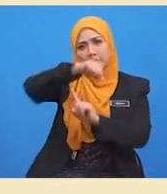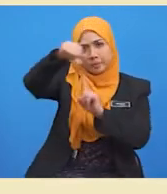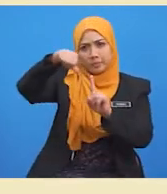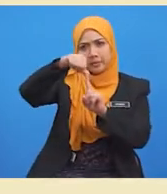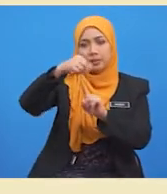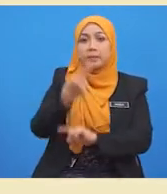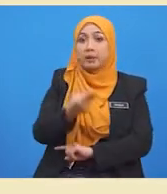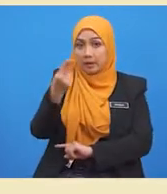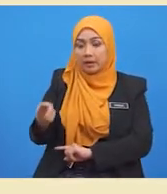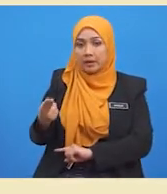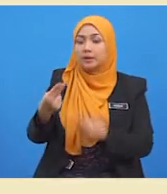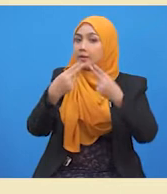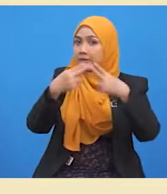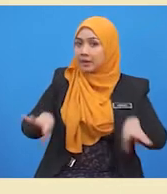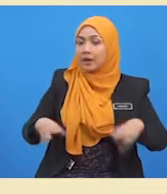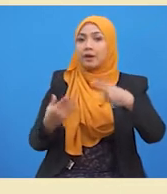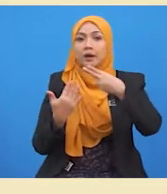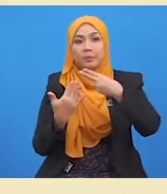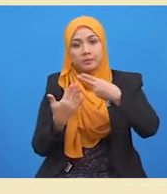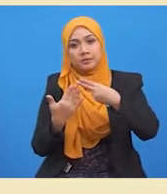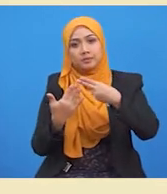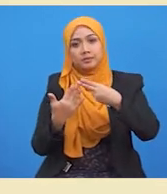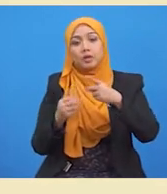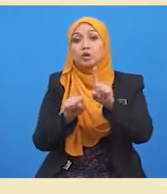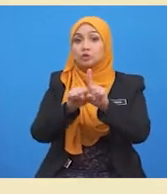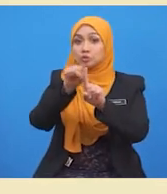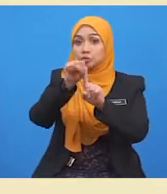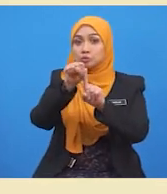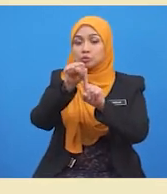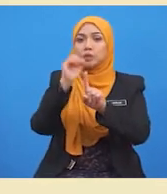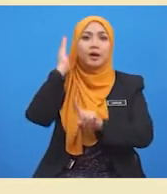cash akan mengejutkan apabila kehilangan haver